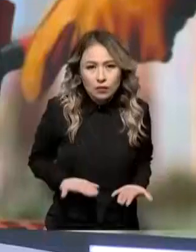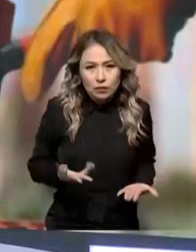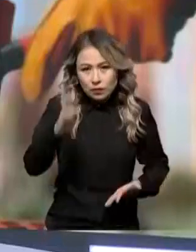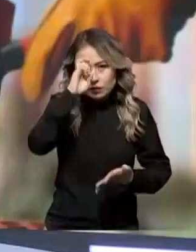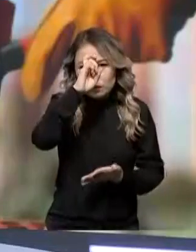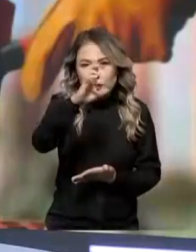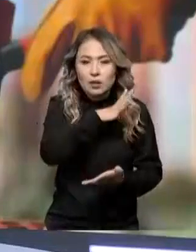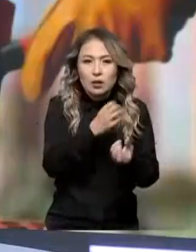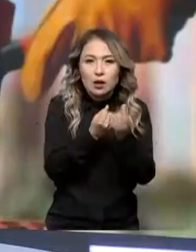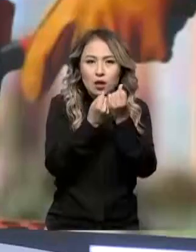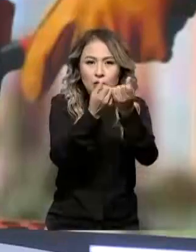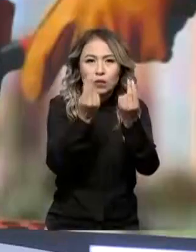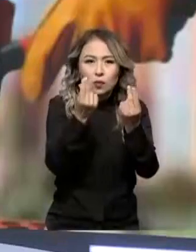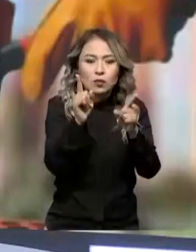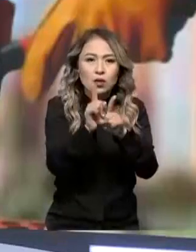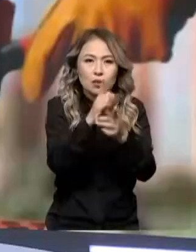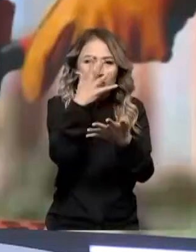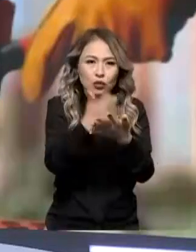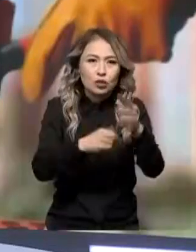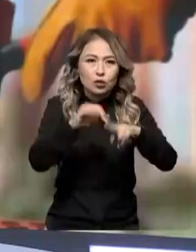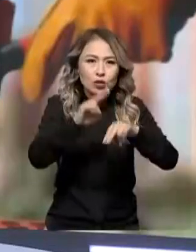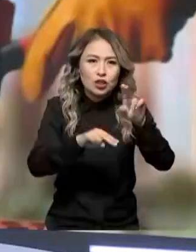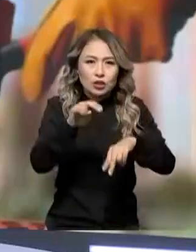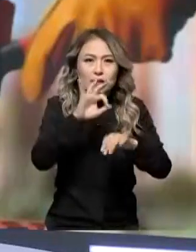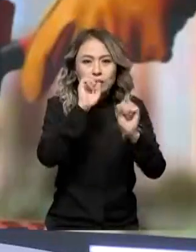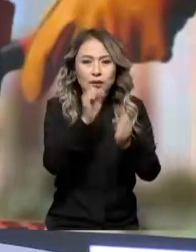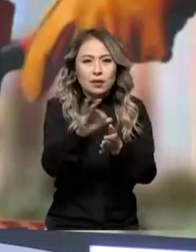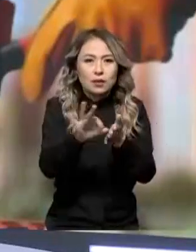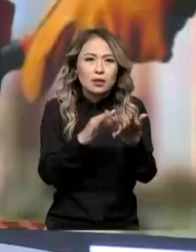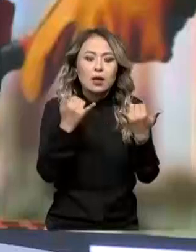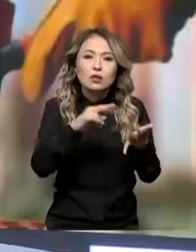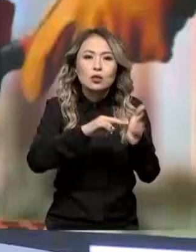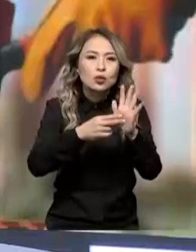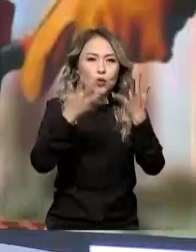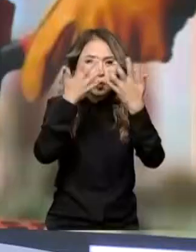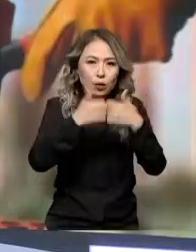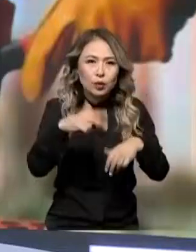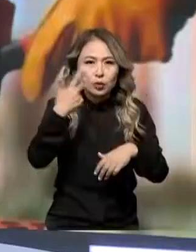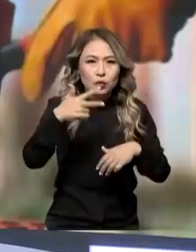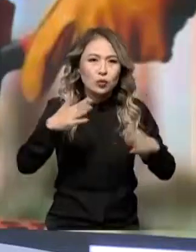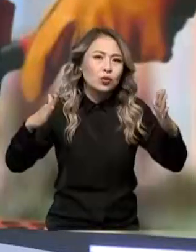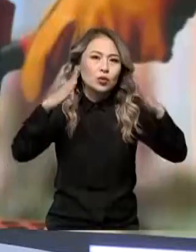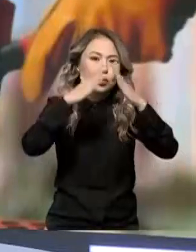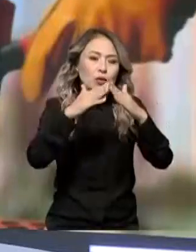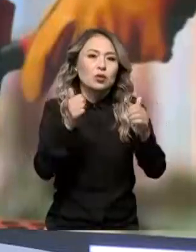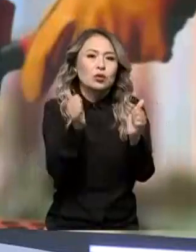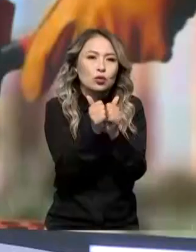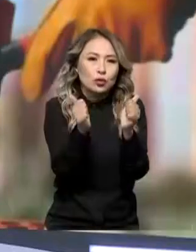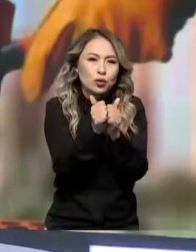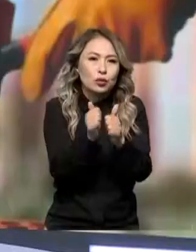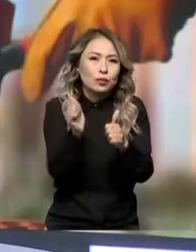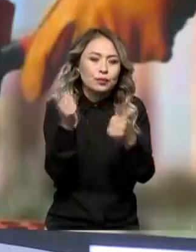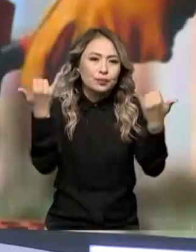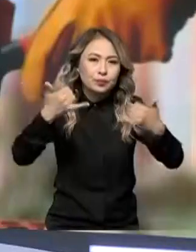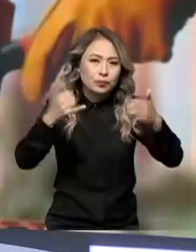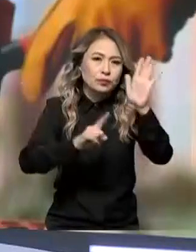болғандар үшін мемлекет қолдауымен қаражат көз анықталып, құрылысшылар жедел іске кіріскен. Қазіргі жобы бойынша 30 үйдің іргетасы